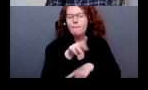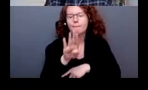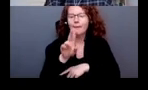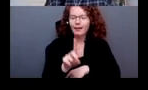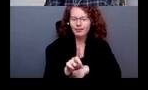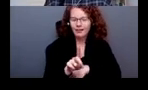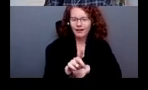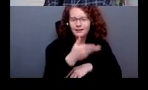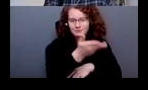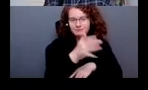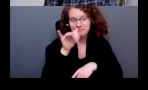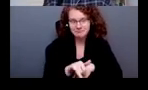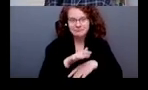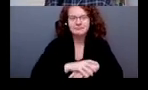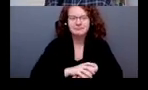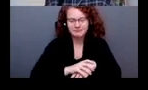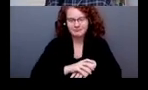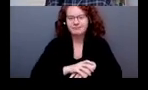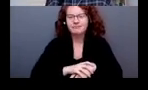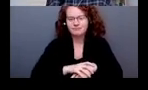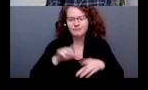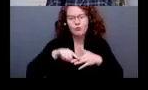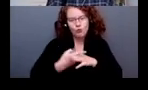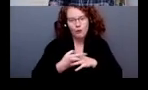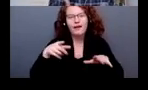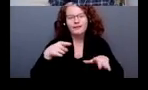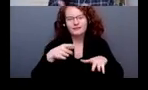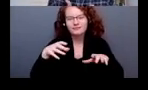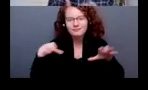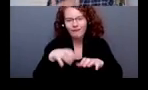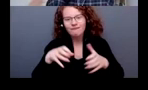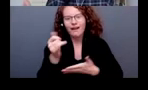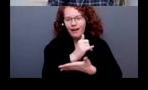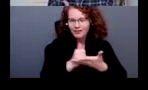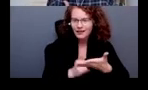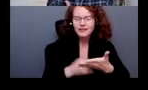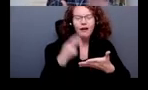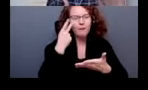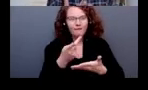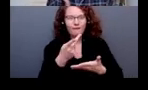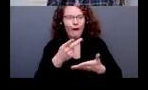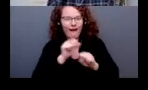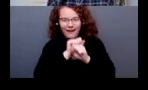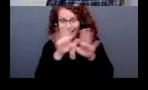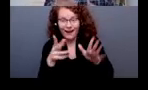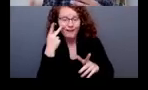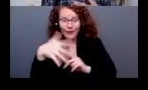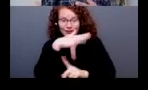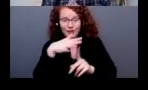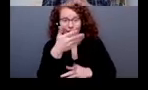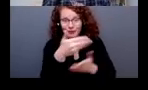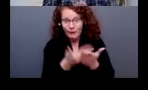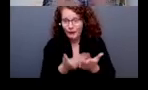à apparaître comme étant un outil assez adéquat pour documenter non seulement des scènes qu'on n'avait pas